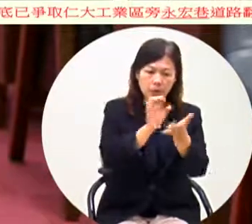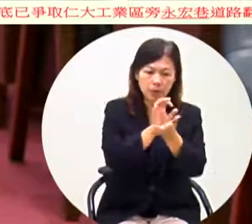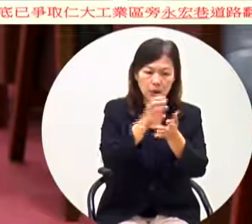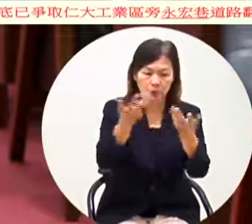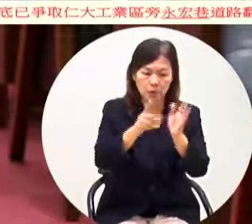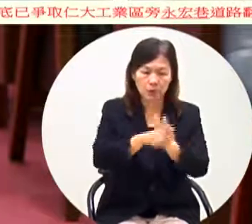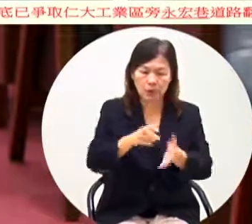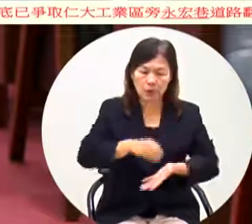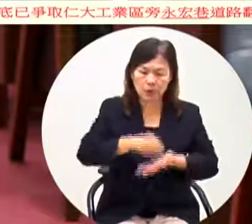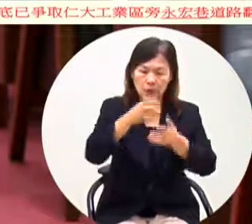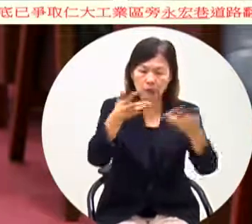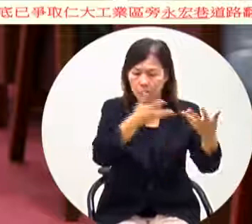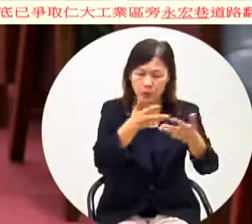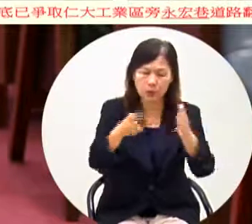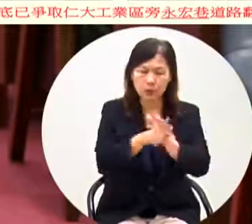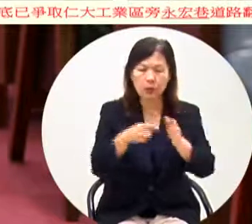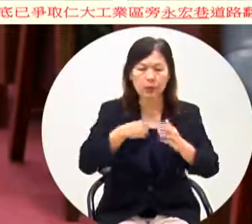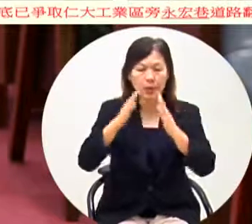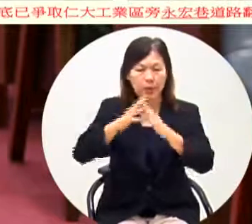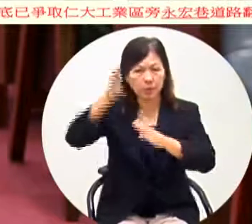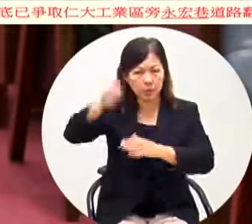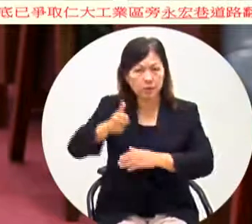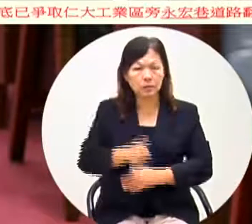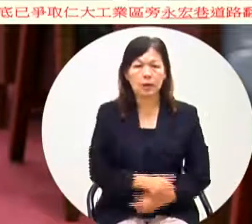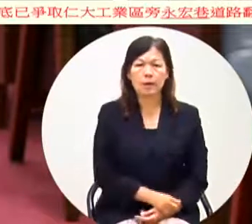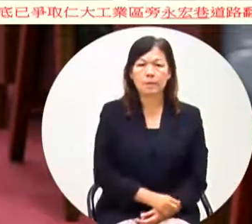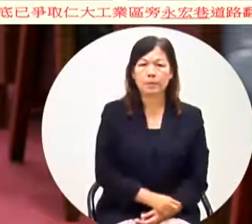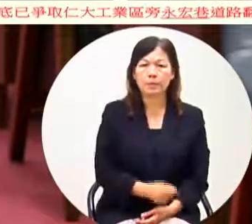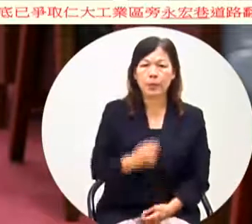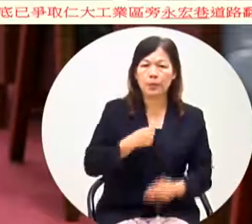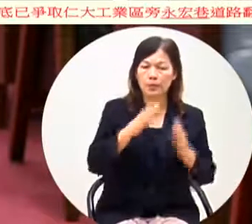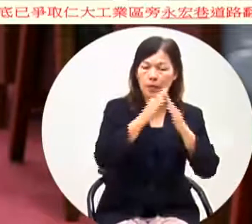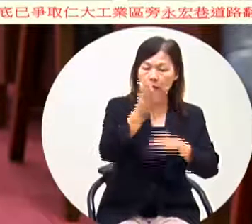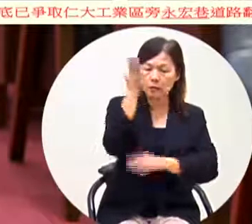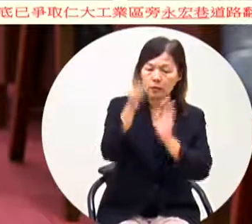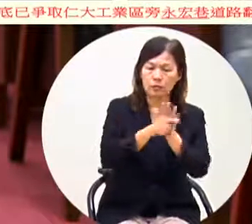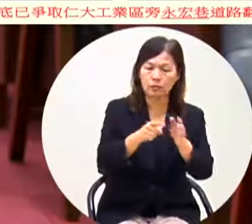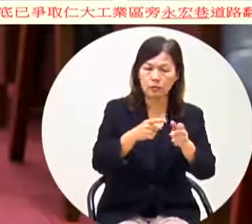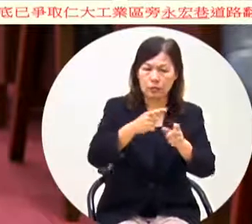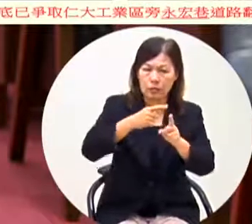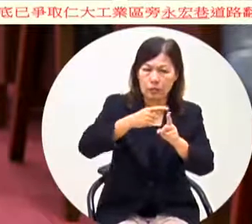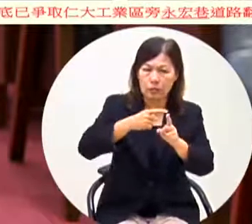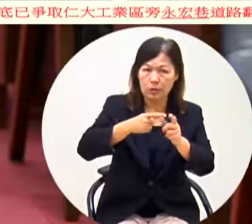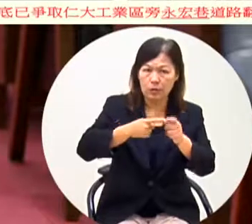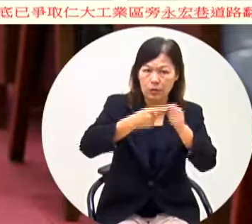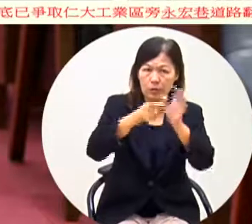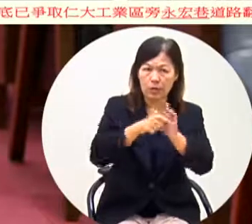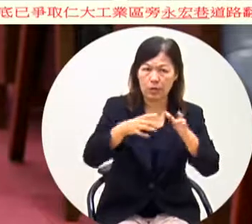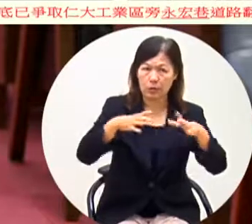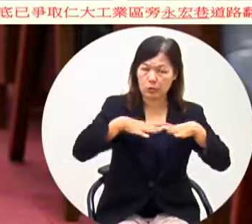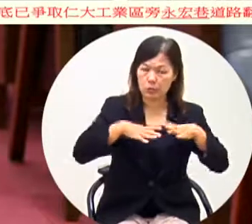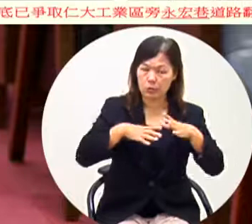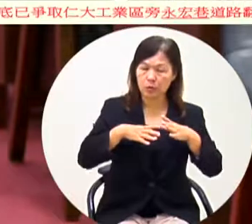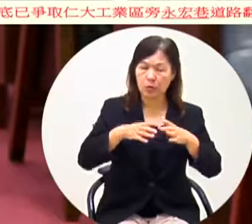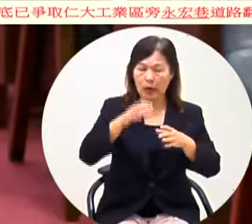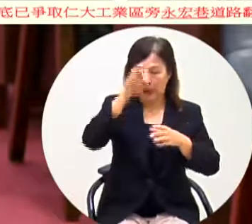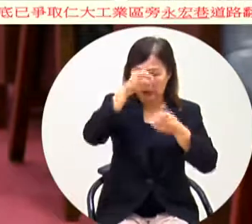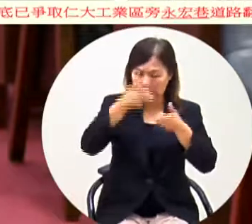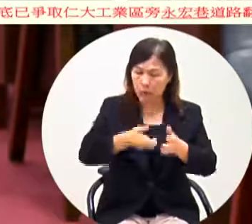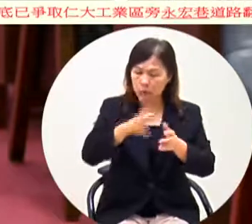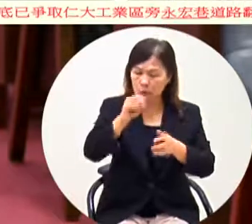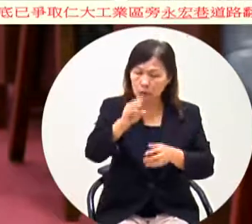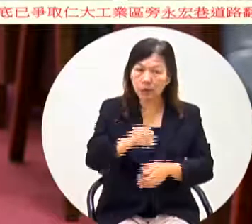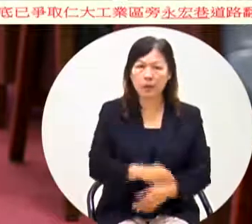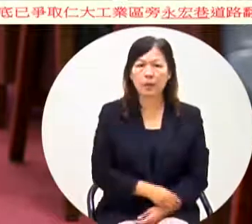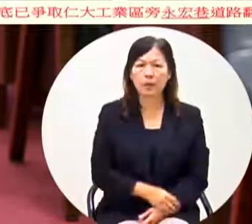长、我们的市政府的一级主管到底有没有重视，有没有来追踪本席所